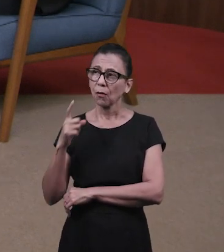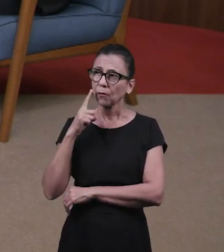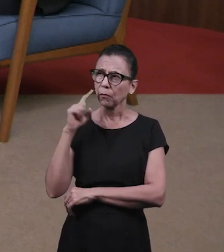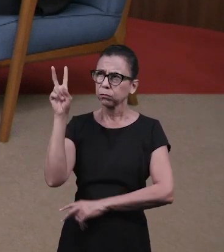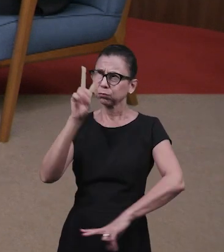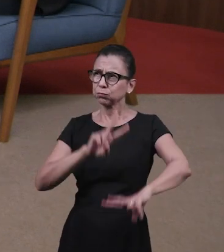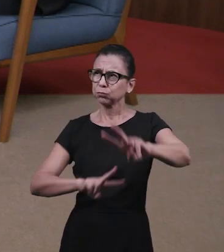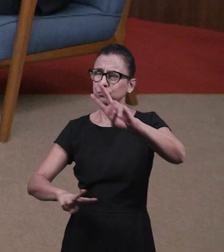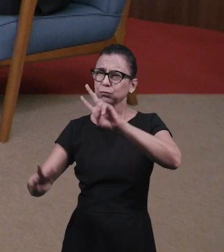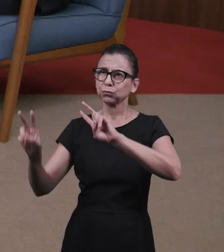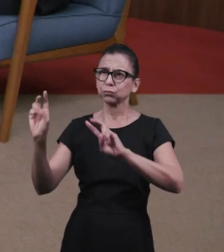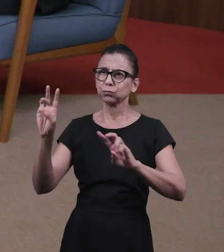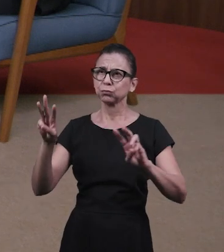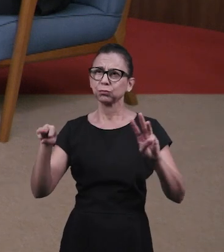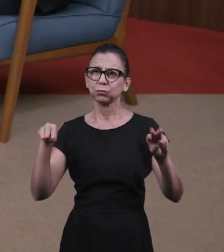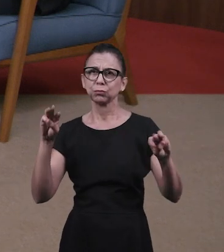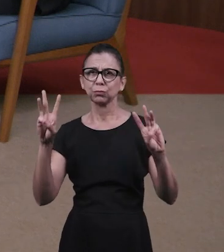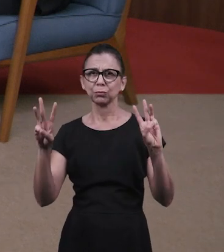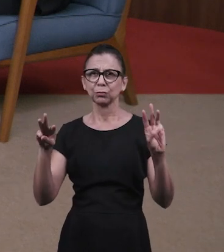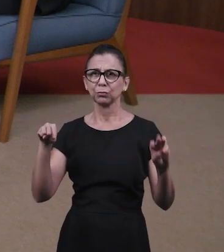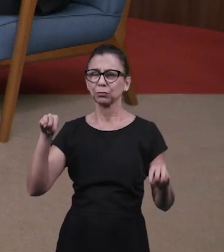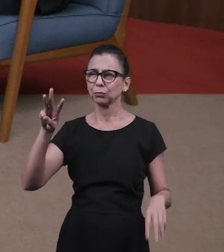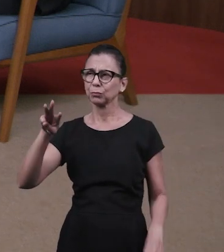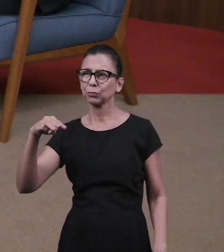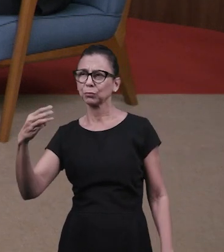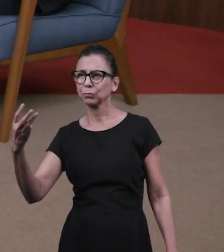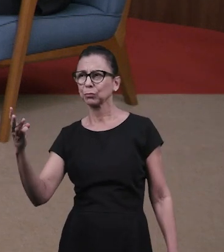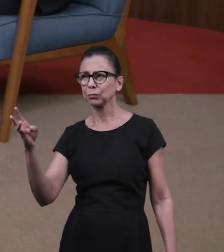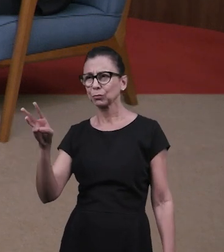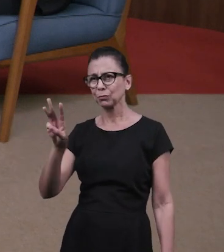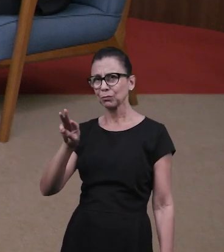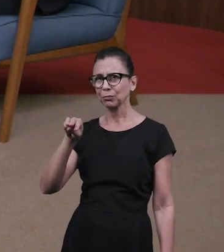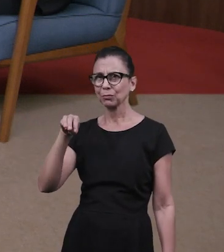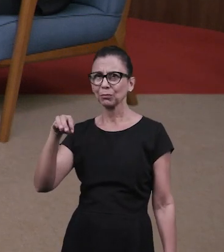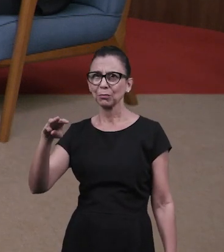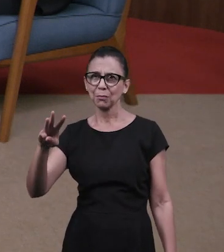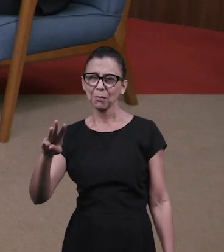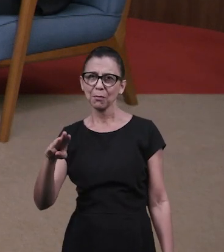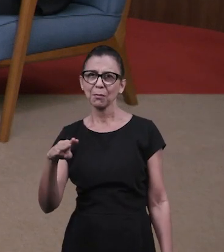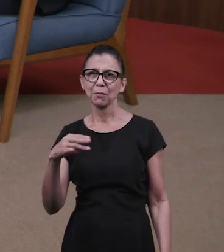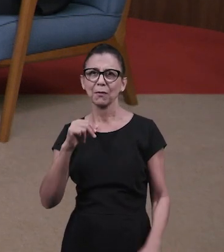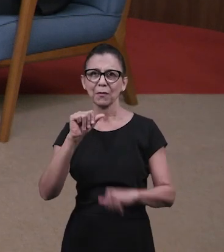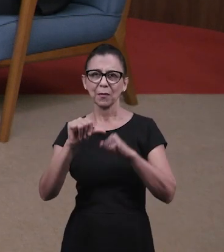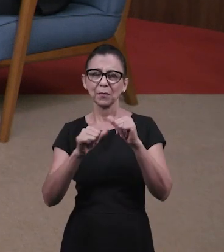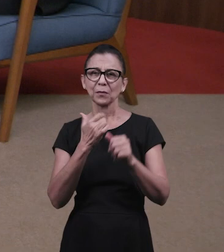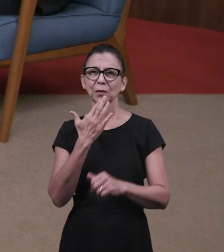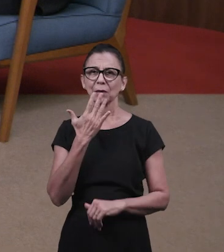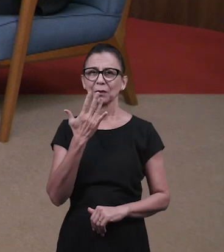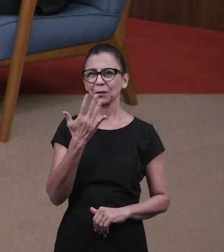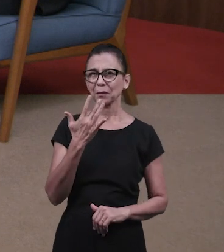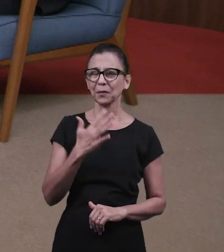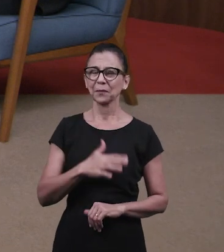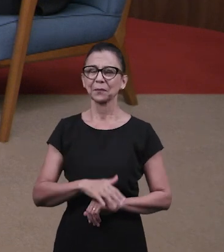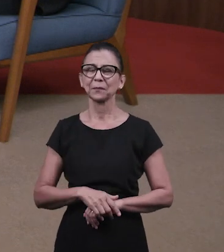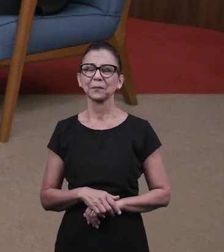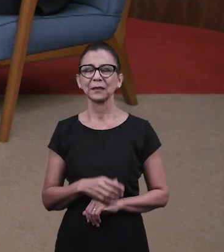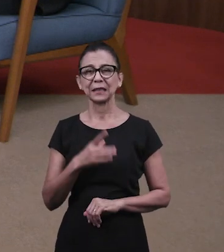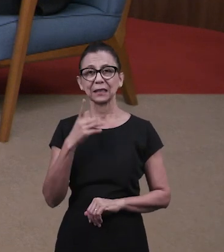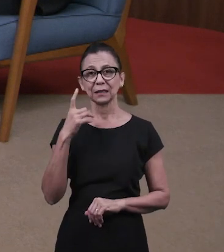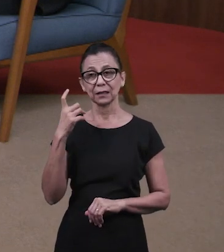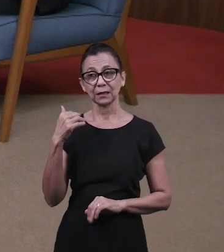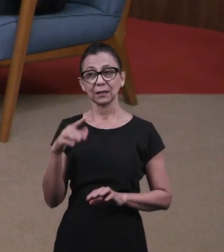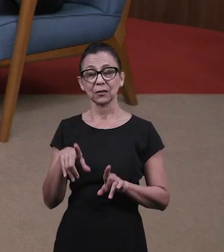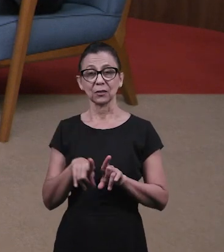donc un terrain doré. C'est quelque chose de très intéressant. Et c'est important, ce que vous avez dit ici,